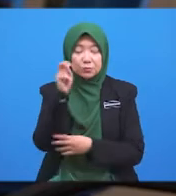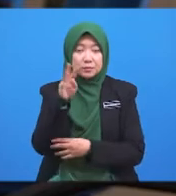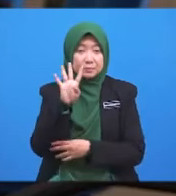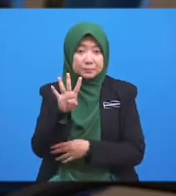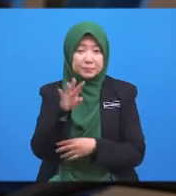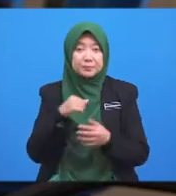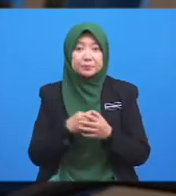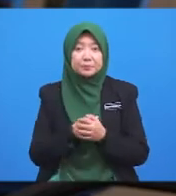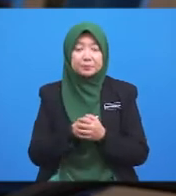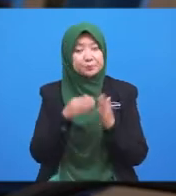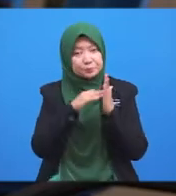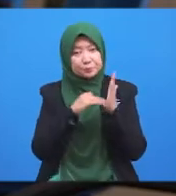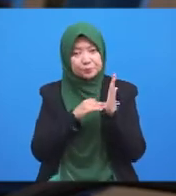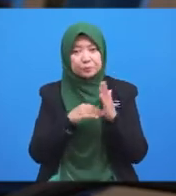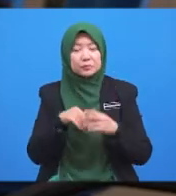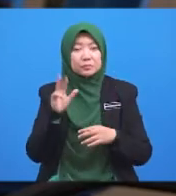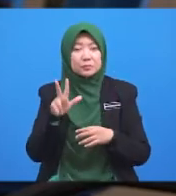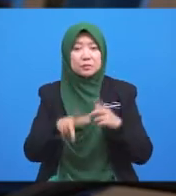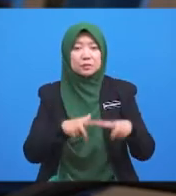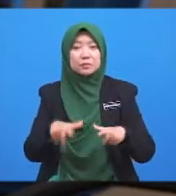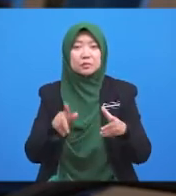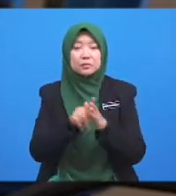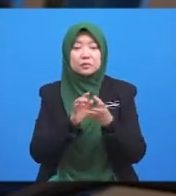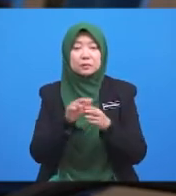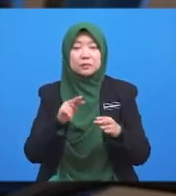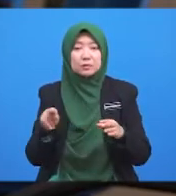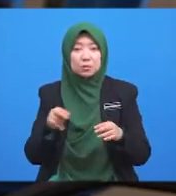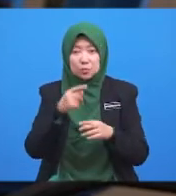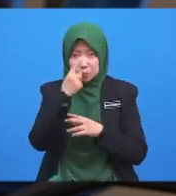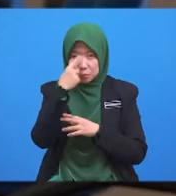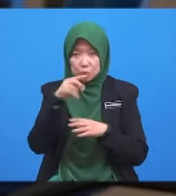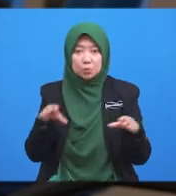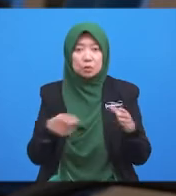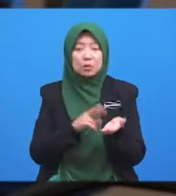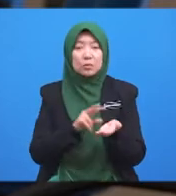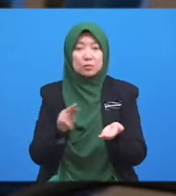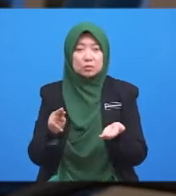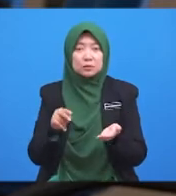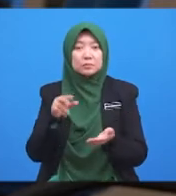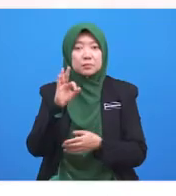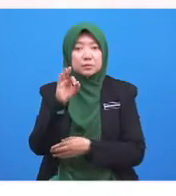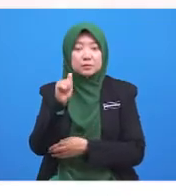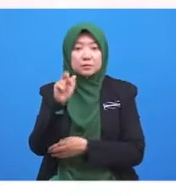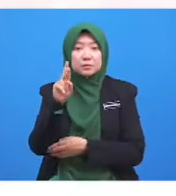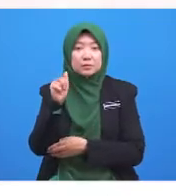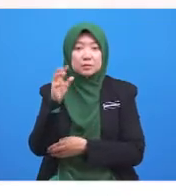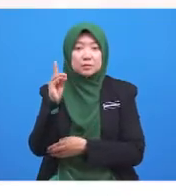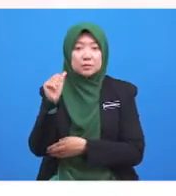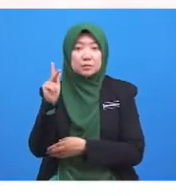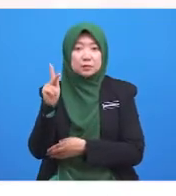Soalan yang keempat, senaraikan 3 langkah keselamatan untuk membuat rawatan Faradik.